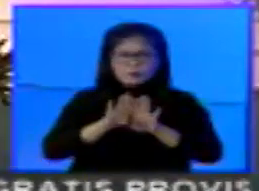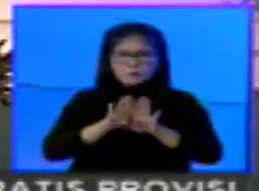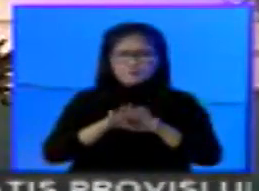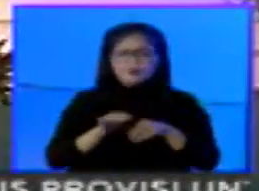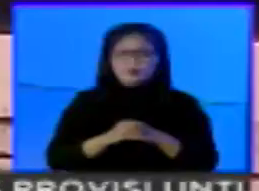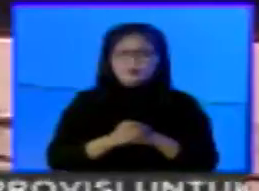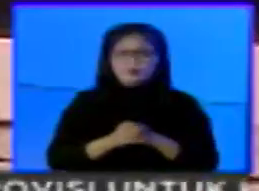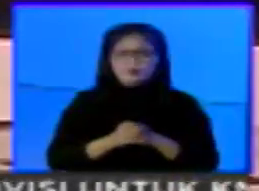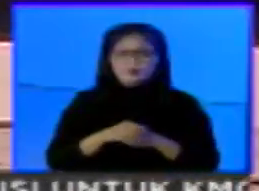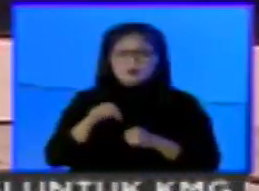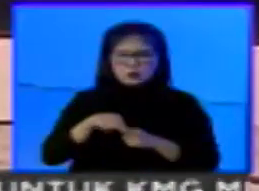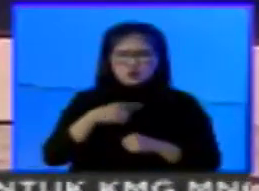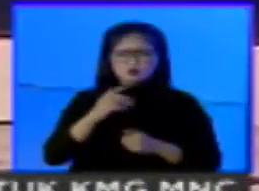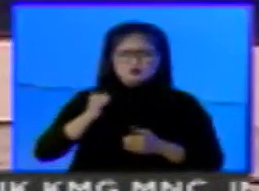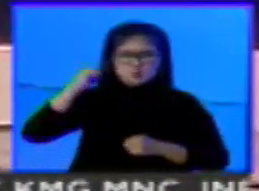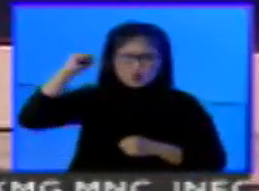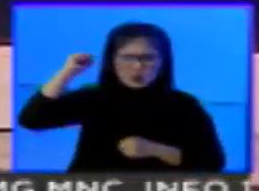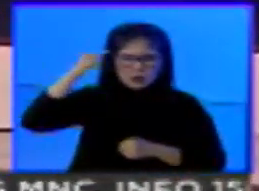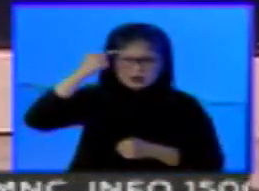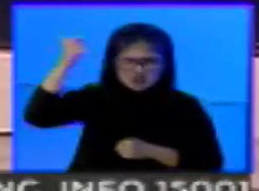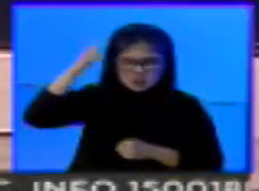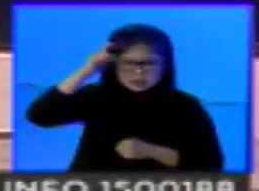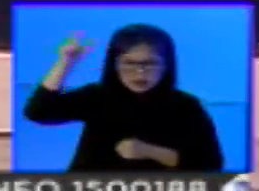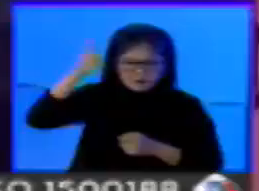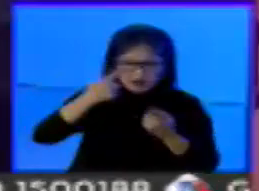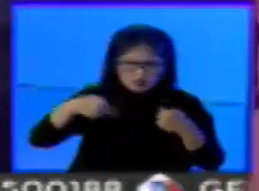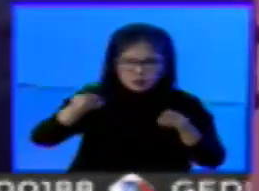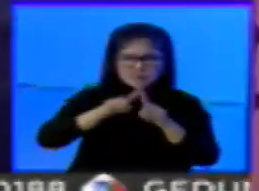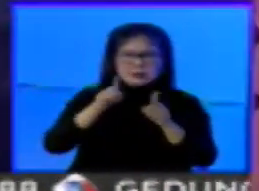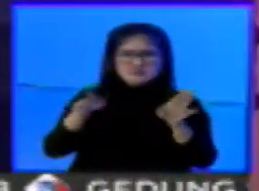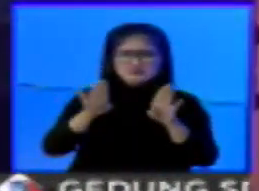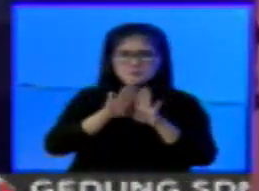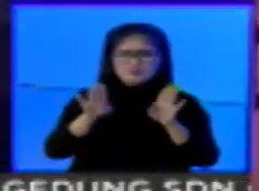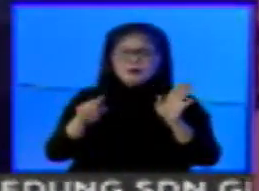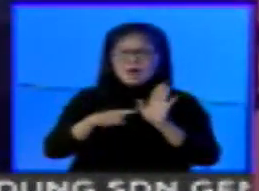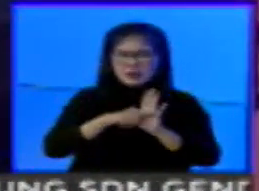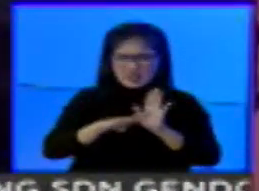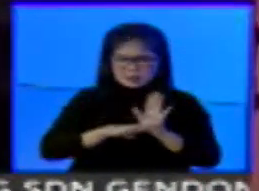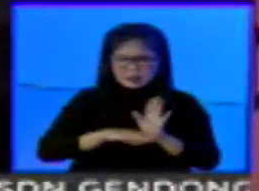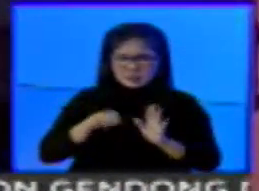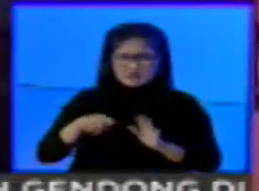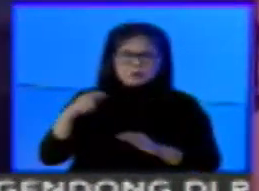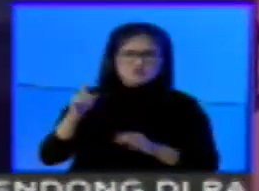Dengan terlahirnya juara, Lomba Cerdas Cermat 4 Pilar MPR RI resmi ditutup oleh Sekretaris Jenderal MPR RI.